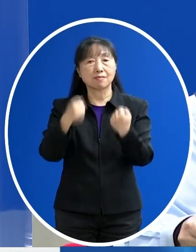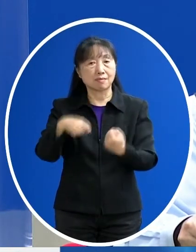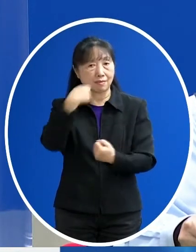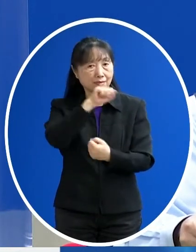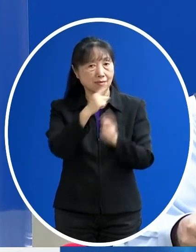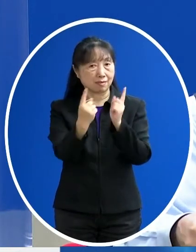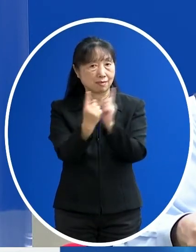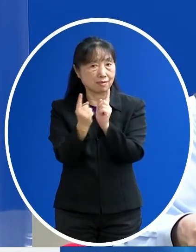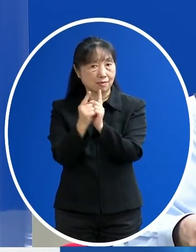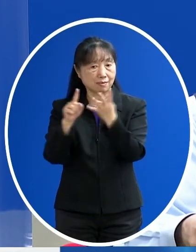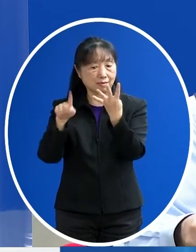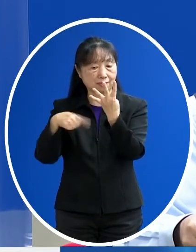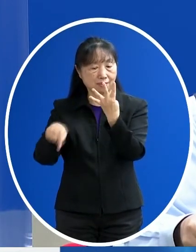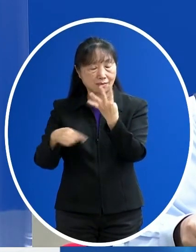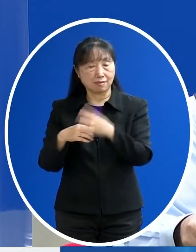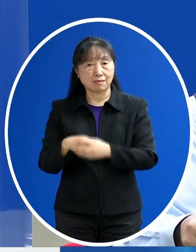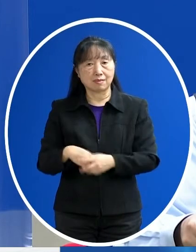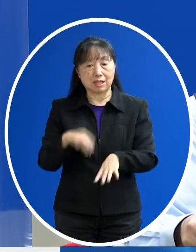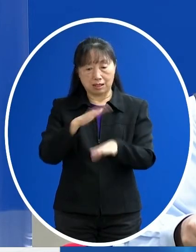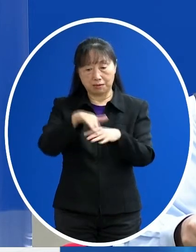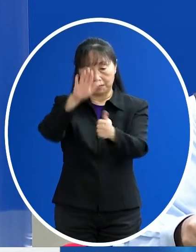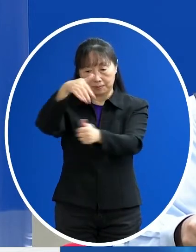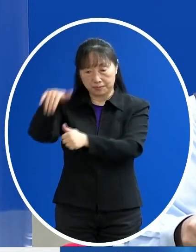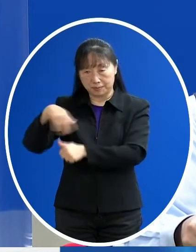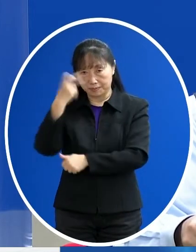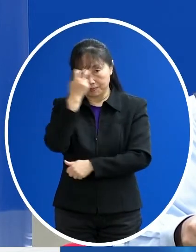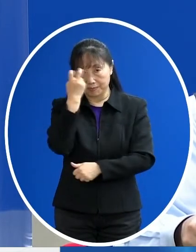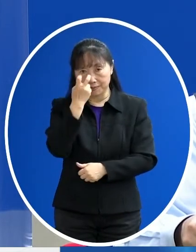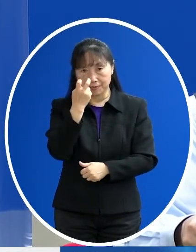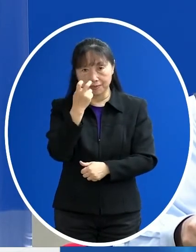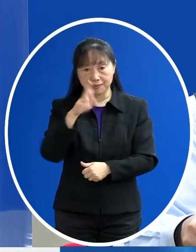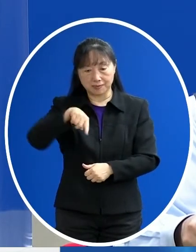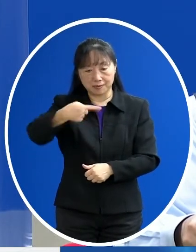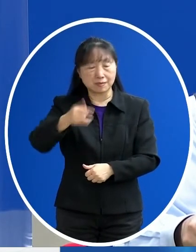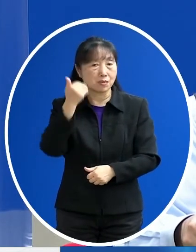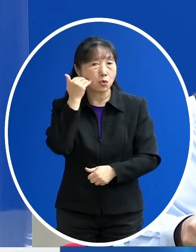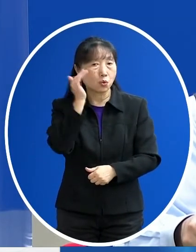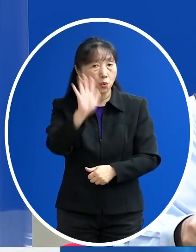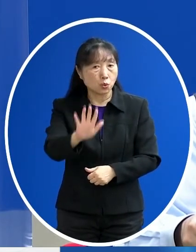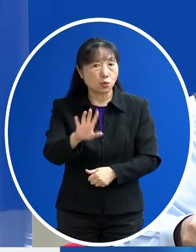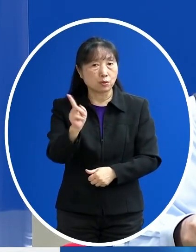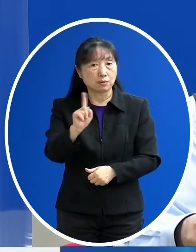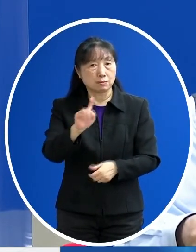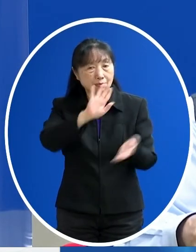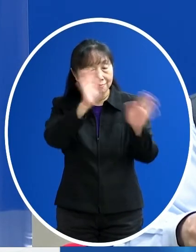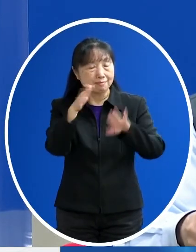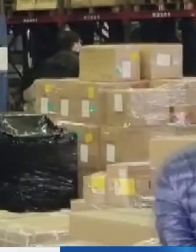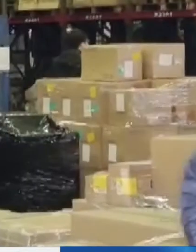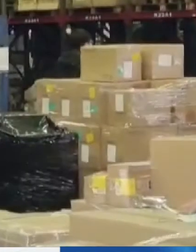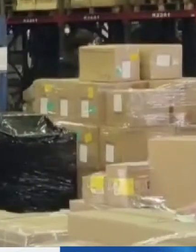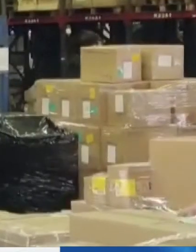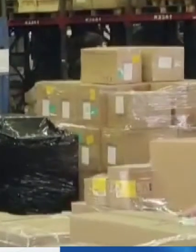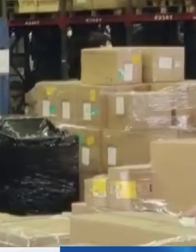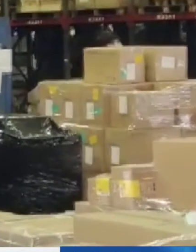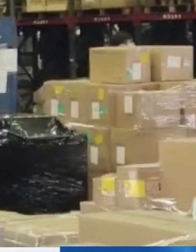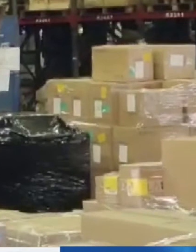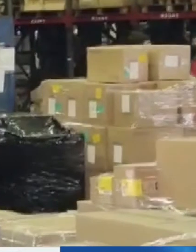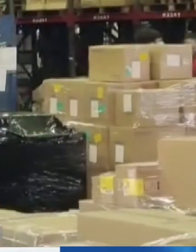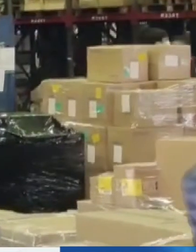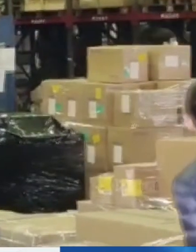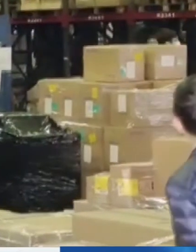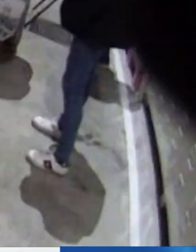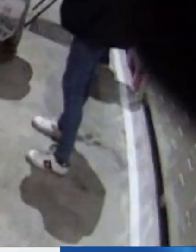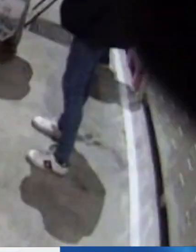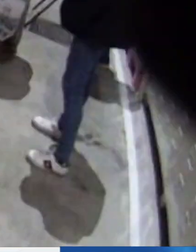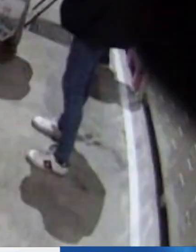起来有4位的密切接触者会做调查，那后续如果有任何的检验结果会再跟各位报告。 另外 AZ 疫苗到货